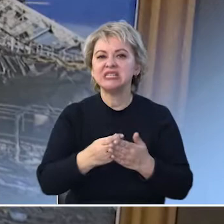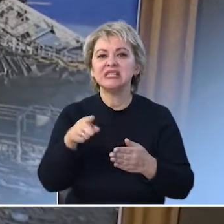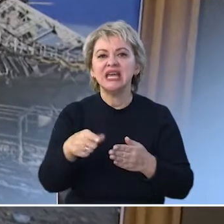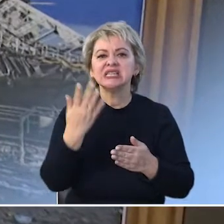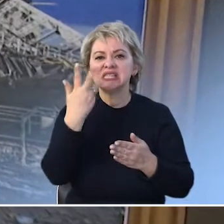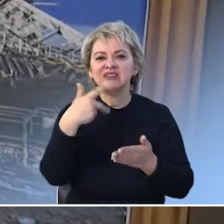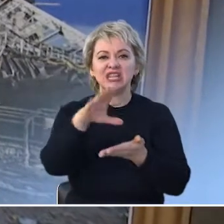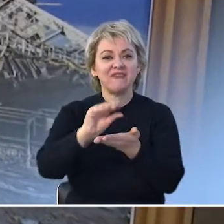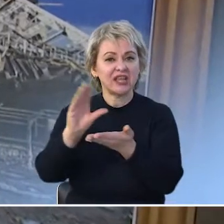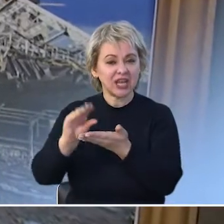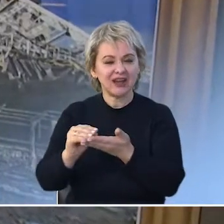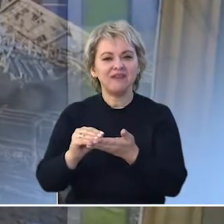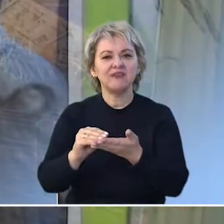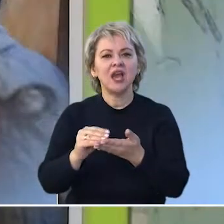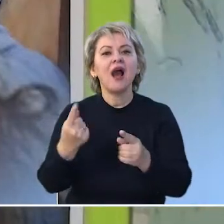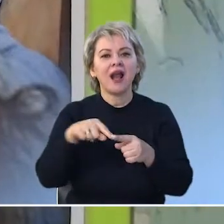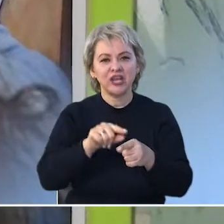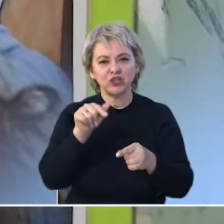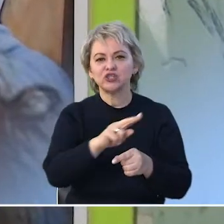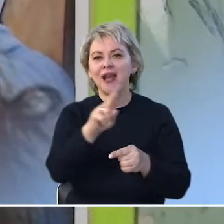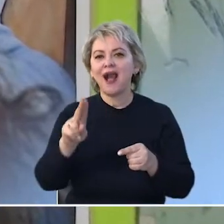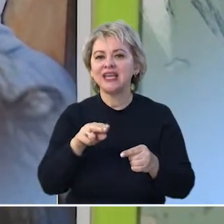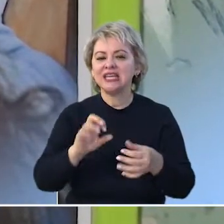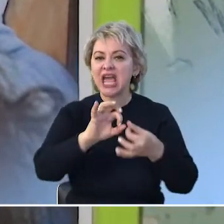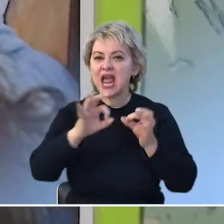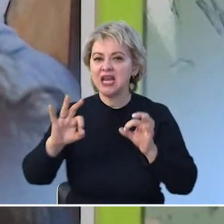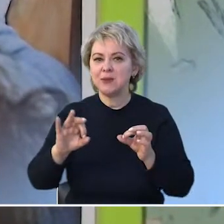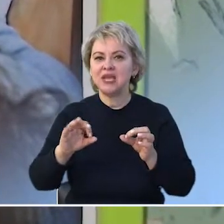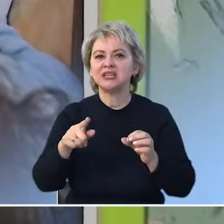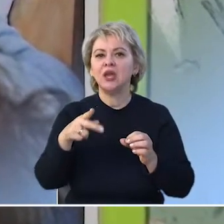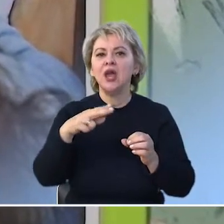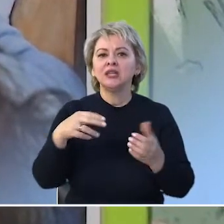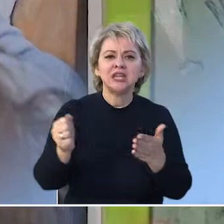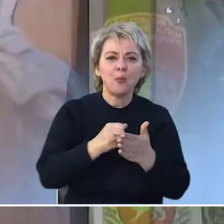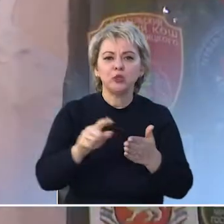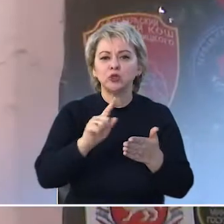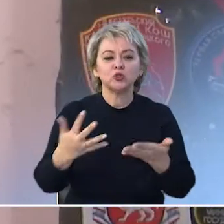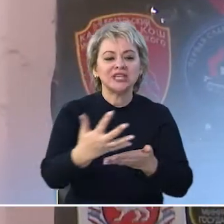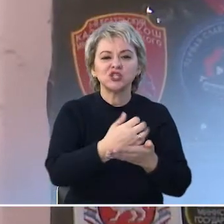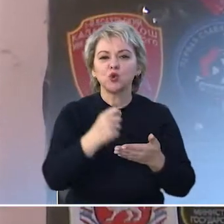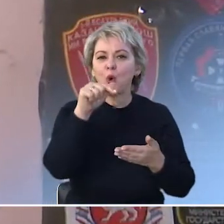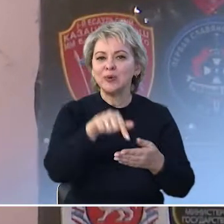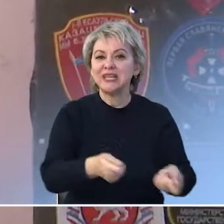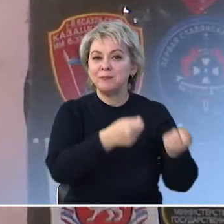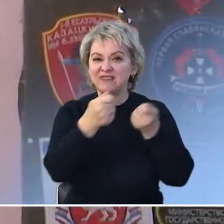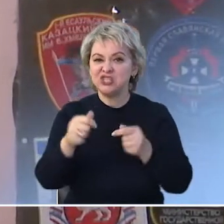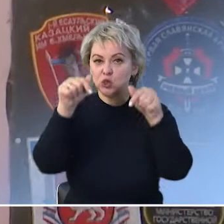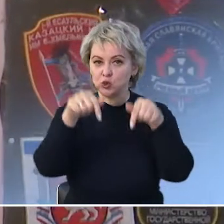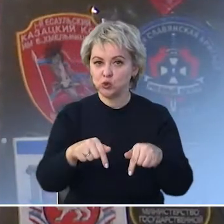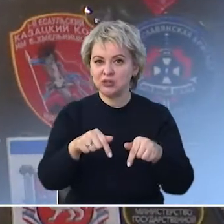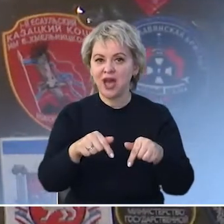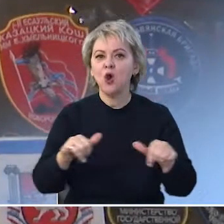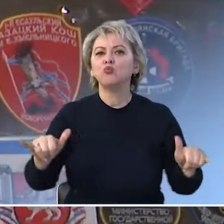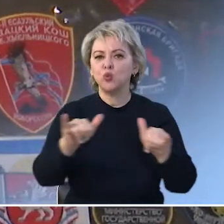уже свежие цветные снимки. И, конечно, какие-то элементы, трофеи, которые были собраны и привезены